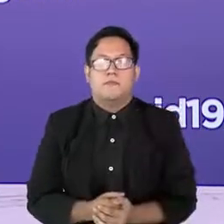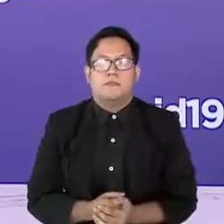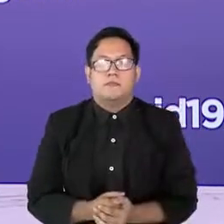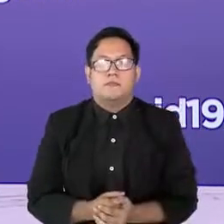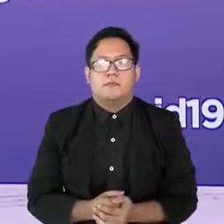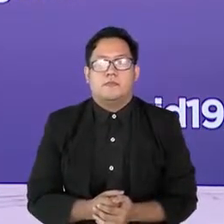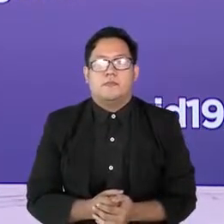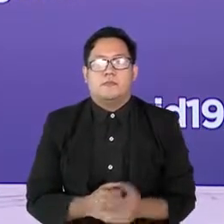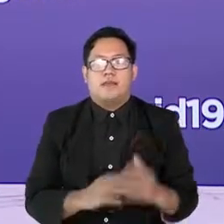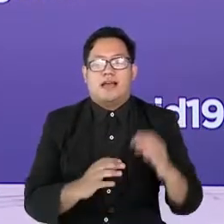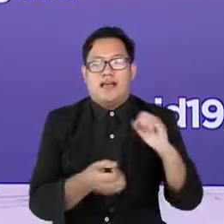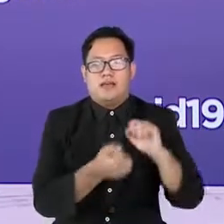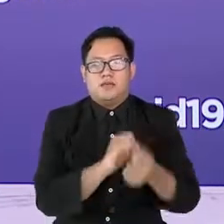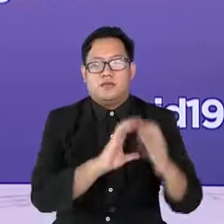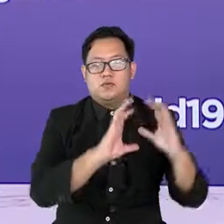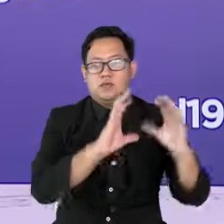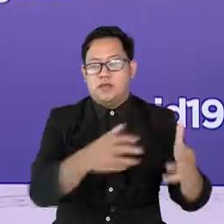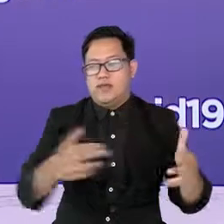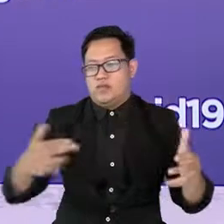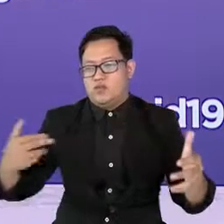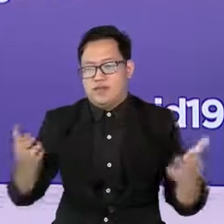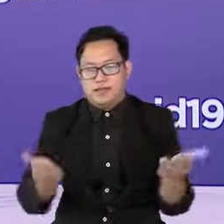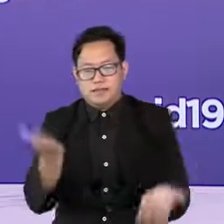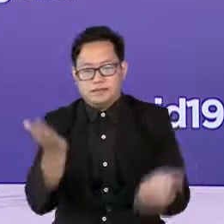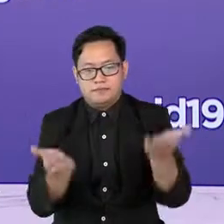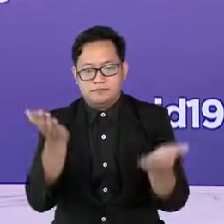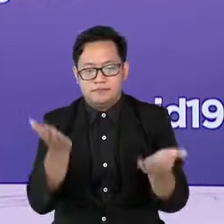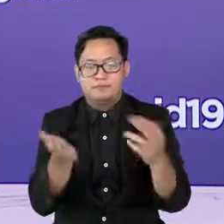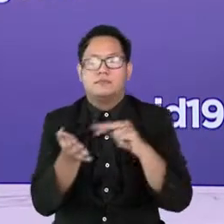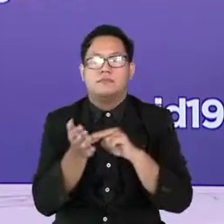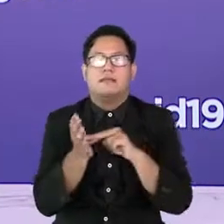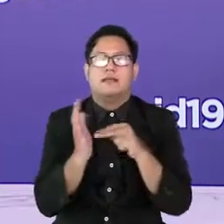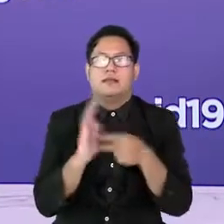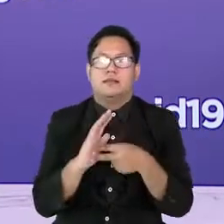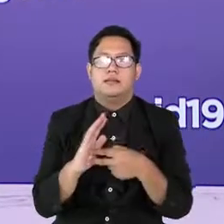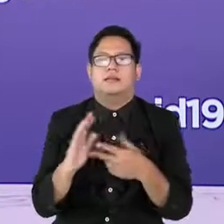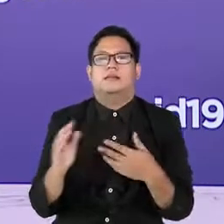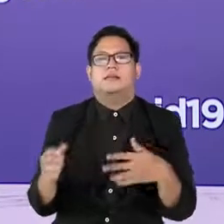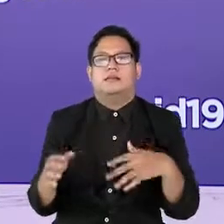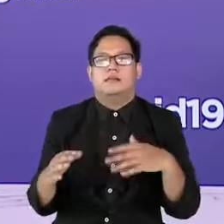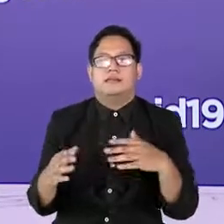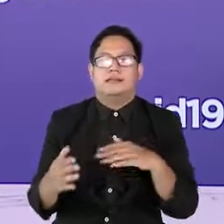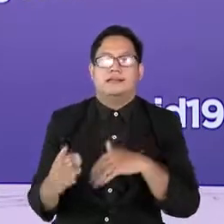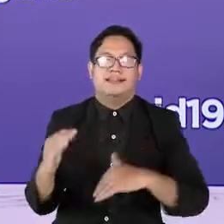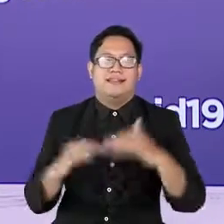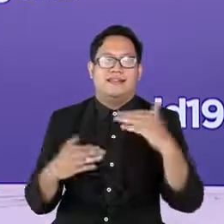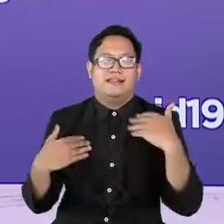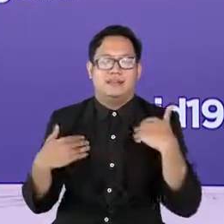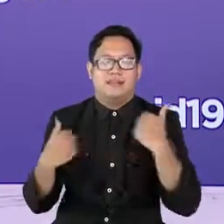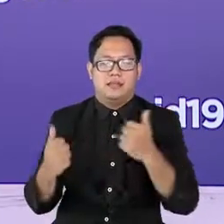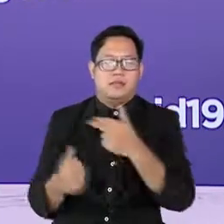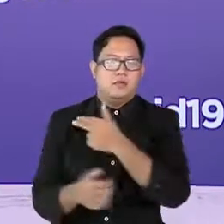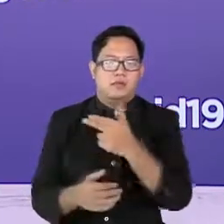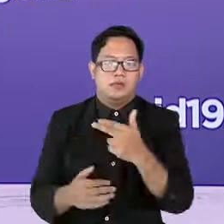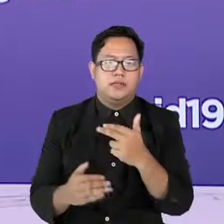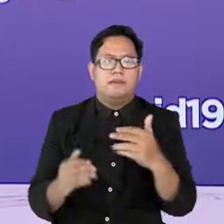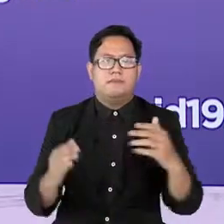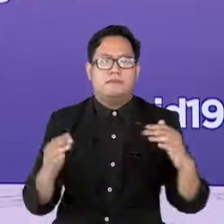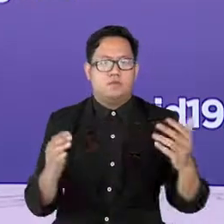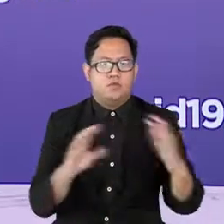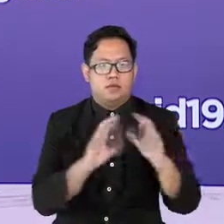tingkat dunia maka persentase kesembuhan di Indonesia sedikit lebih tinggi dibandingkan dunia dimana Indonesia